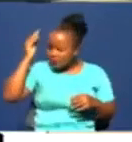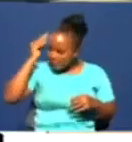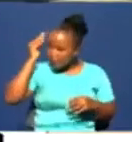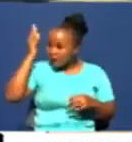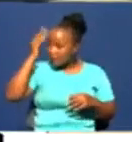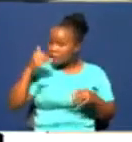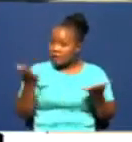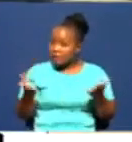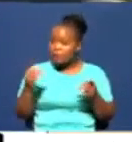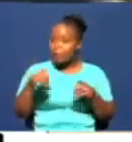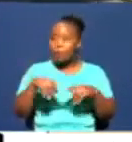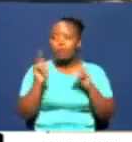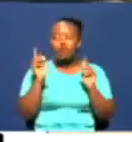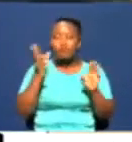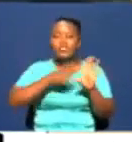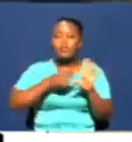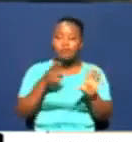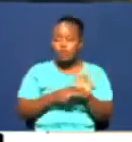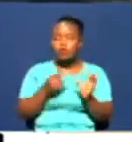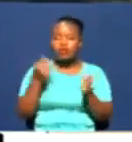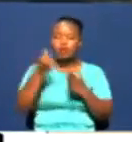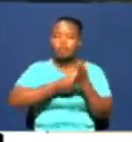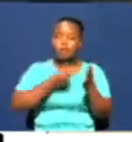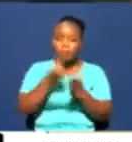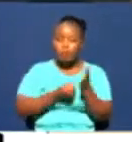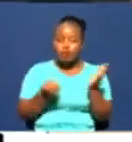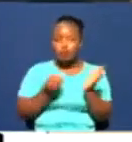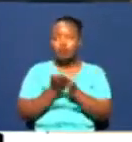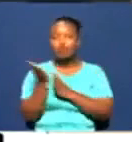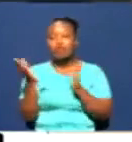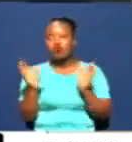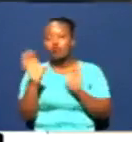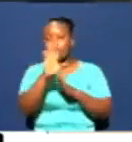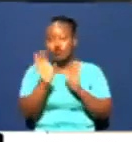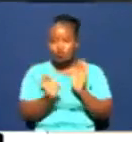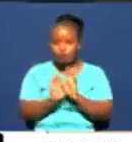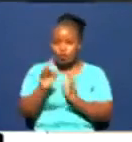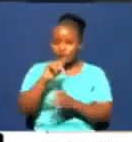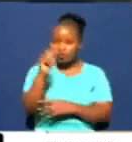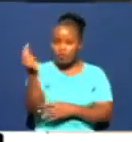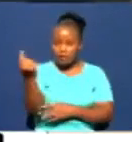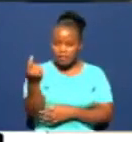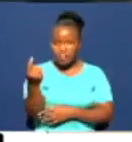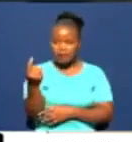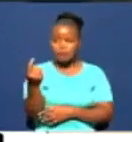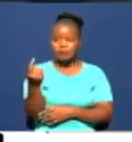wa taifa, hasa katika masuala ya kikatiba. Nancy